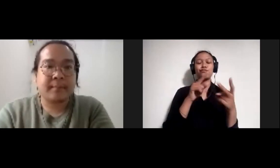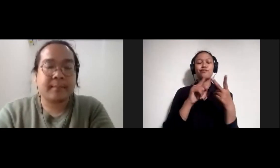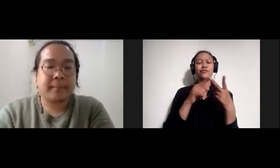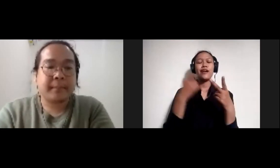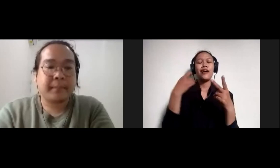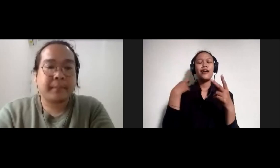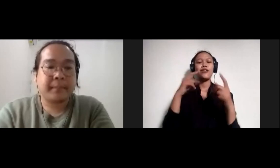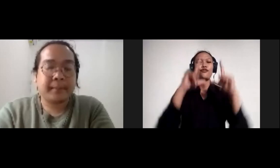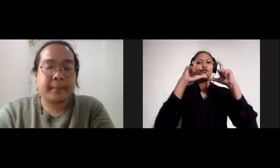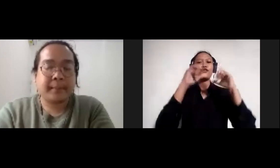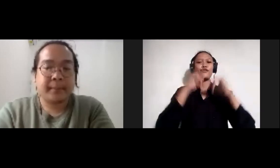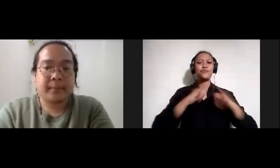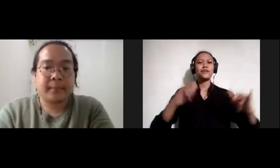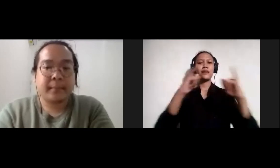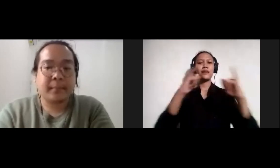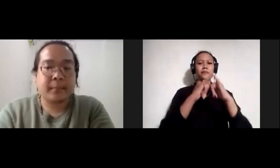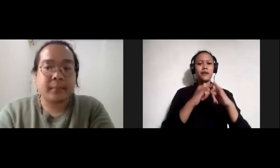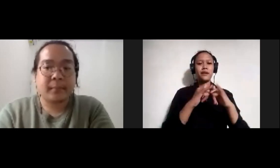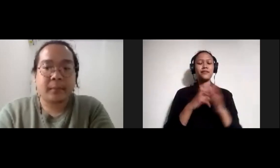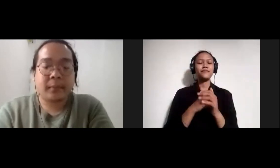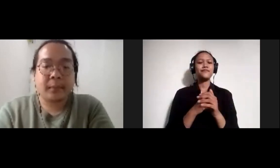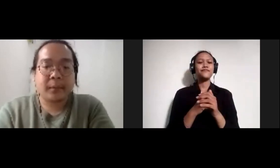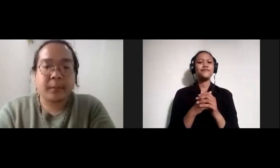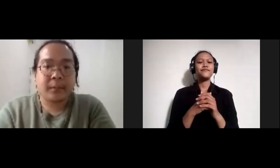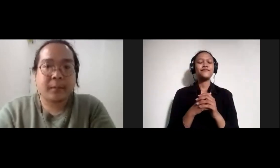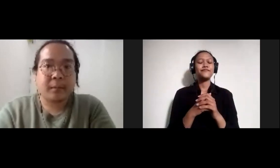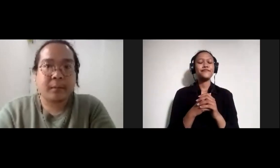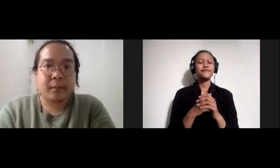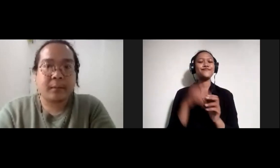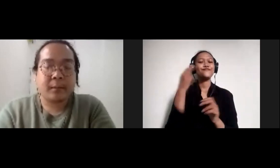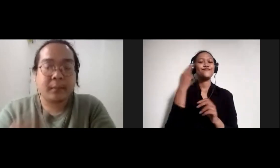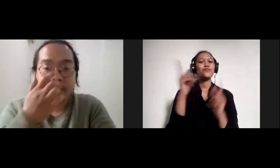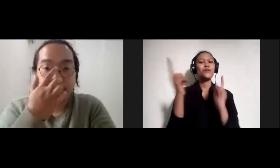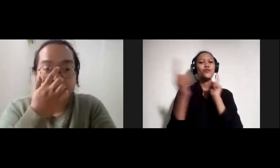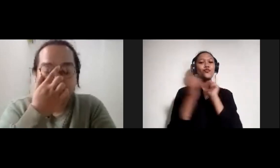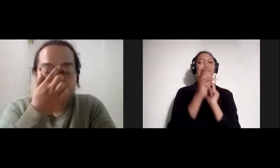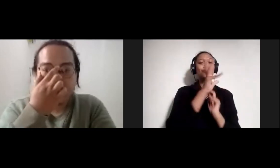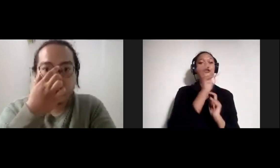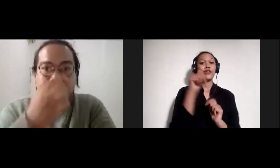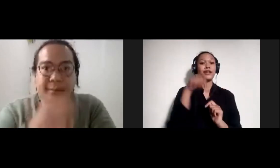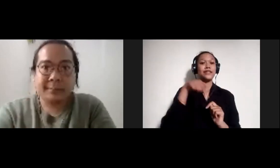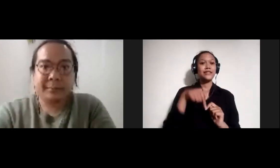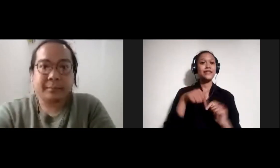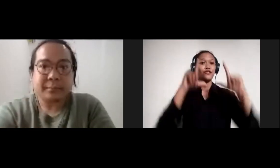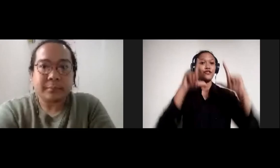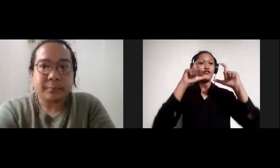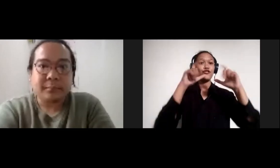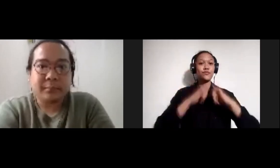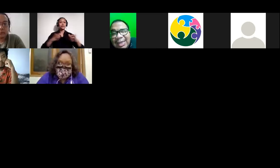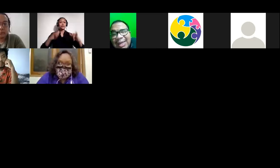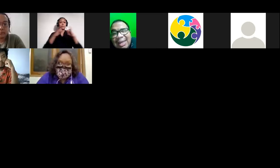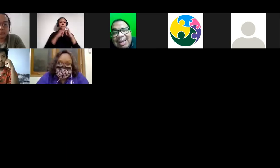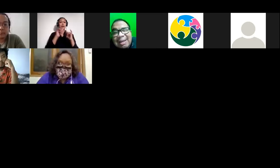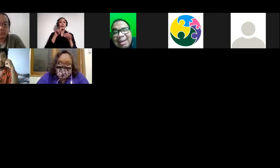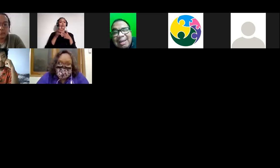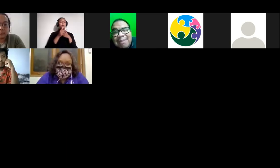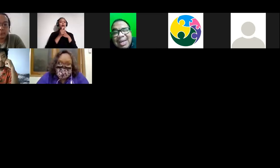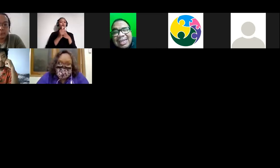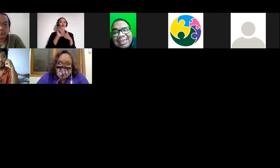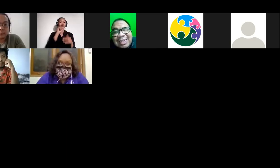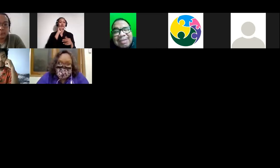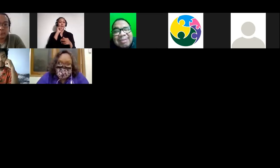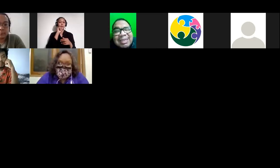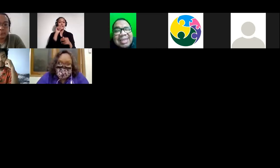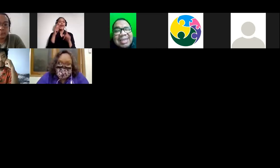teman-teman sekalian untuk pertemuan pada kesempatan sore hari ini. Untuk foto bareng, foto bersama, akan dipadu oleh Mbak